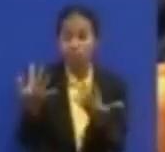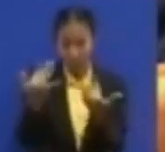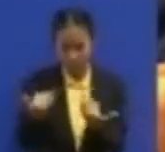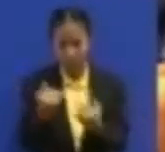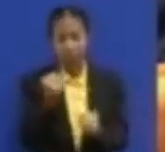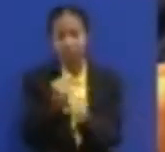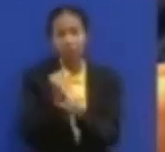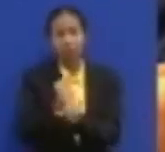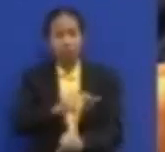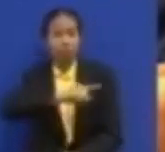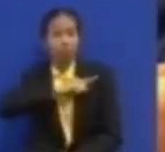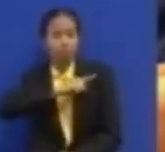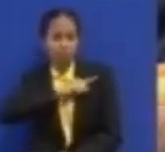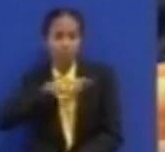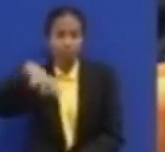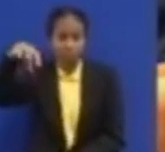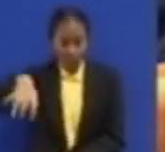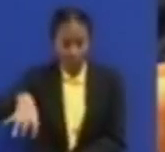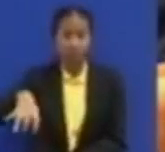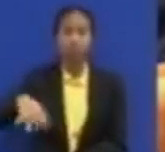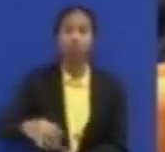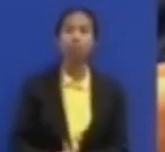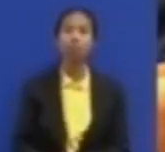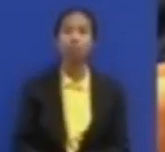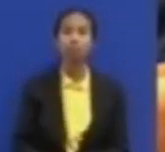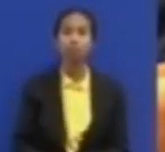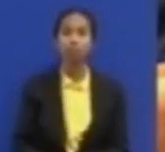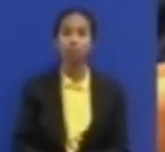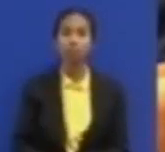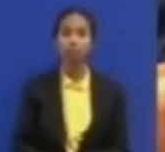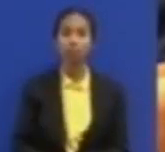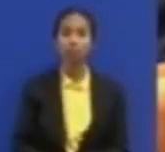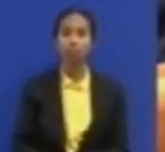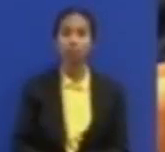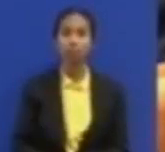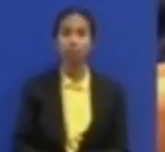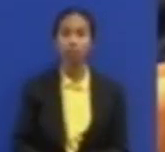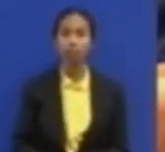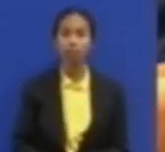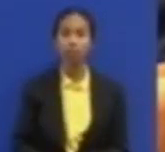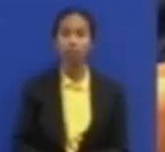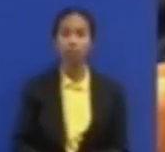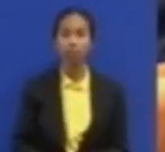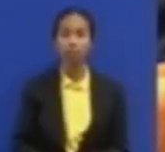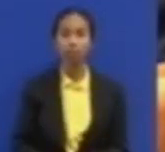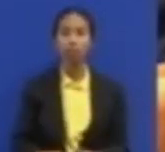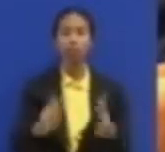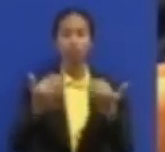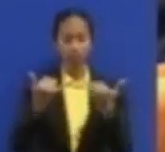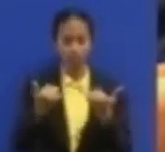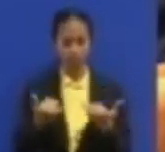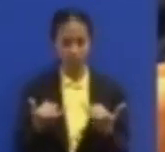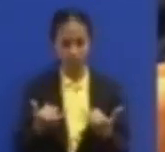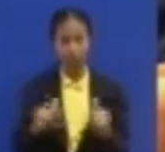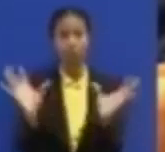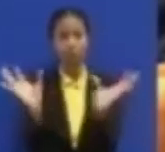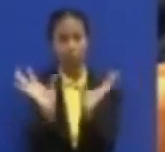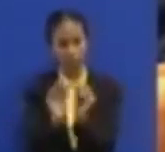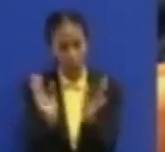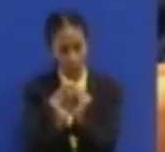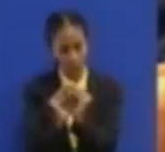แห่งนี้วันนี้เรามาประชุมในสถาน